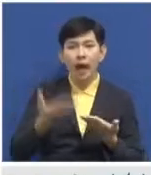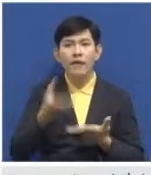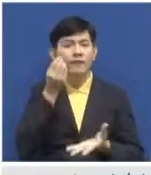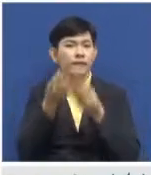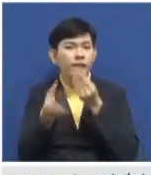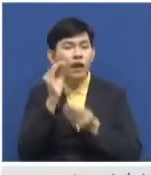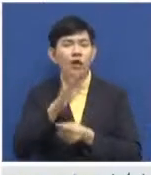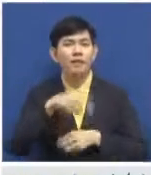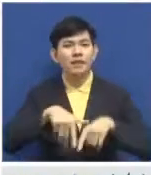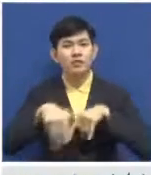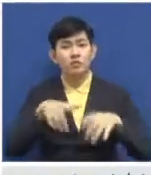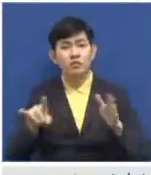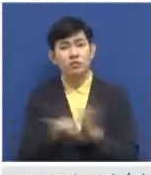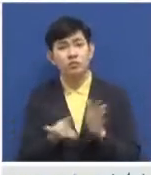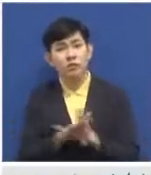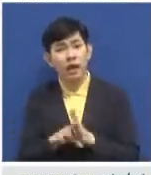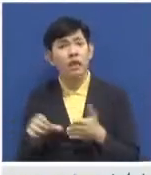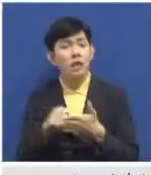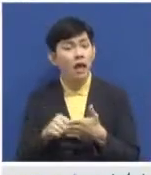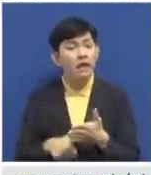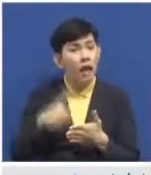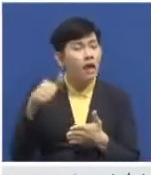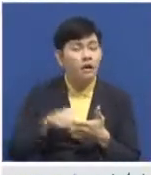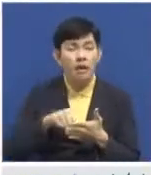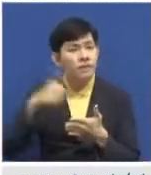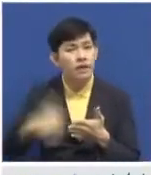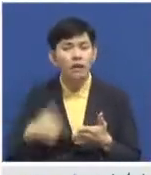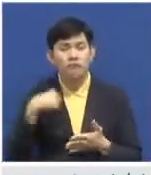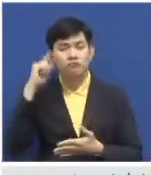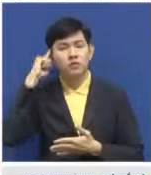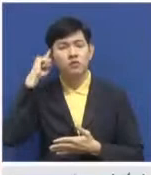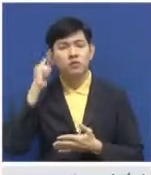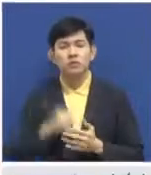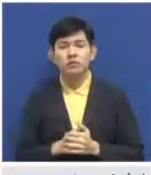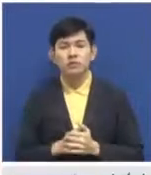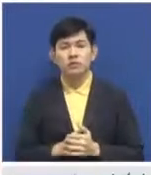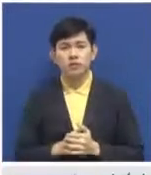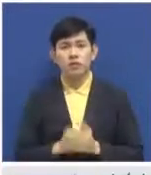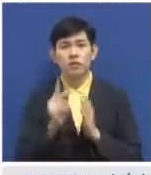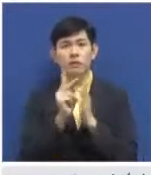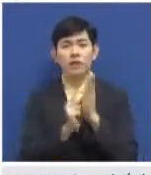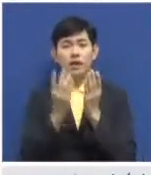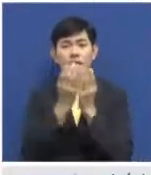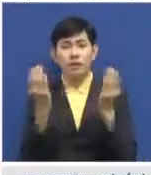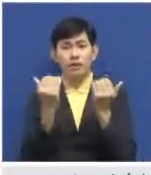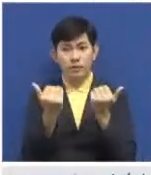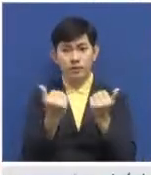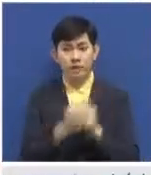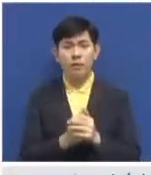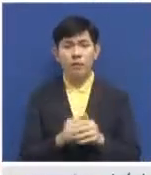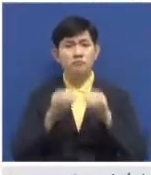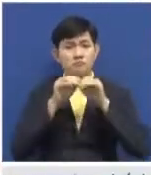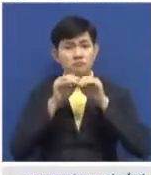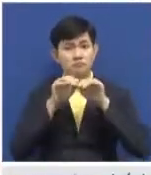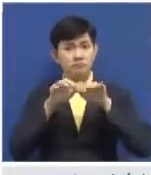ของประชาชนและสุดท้ายก็ไม่รู้ว่าจะได้แก้หรือไม่ได้แก้นะครับผมเรียนนะครับรัฐธรรมนูญชุดนี้เมื่อออกดอกออกผลเต็มที่